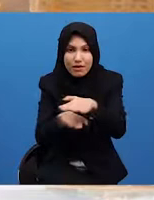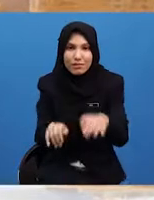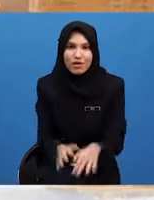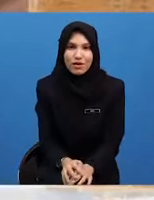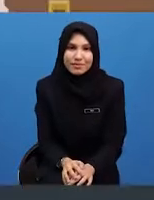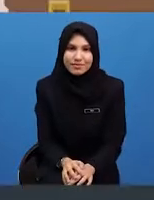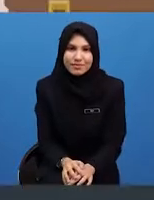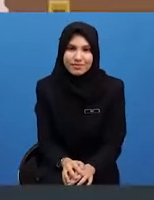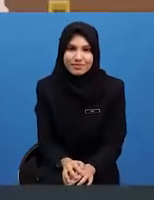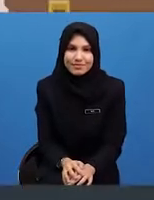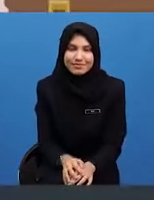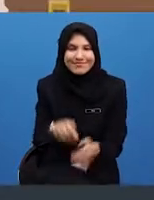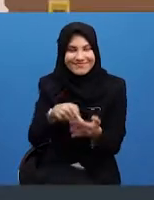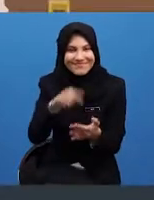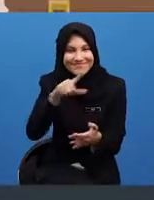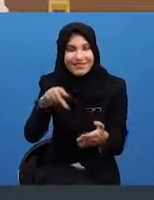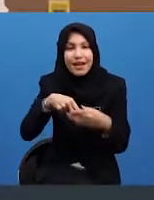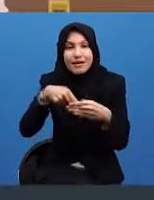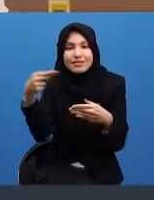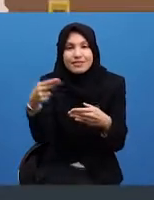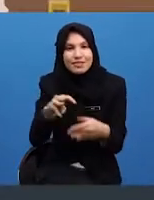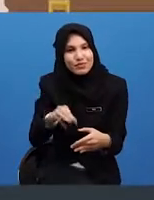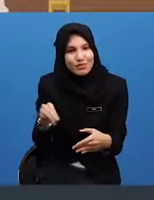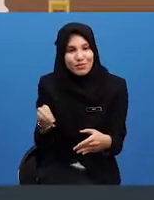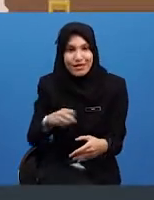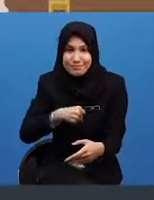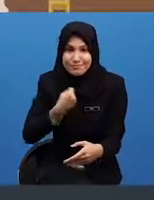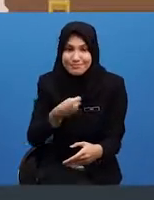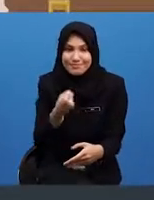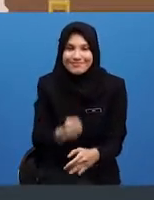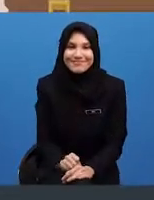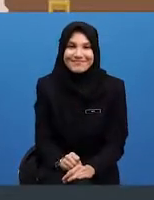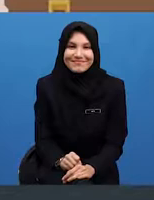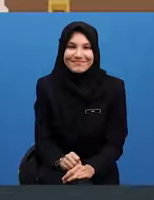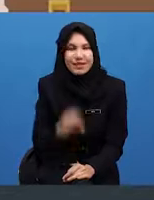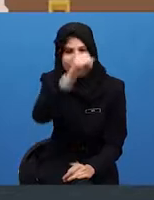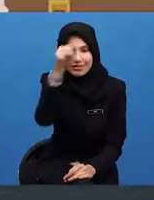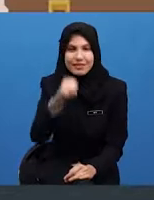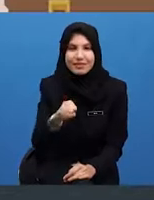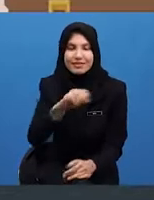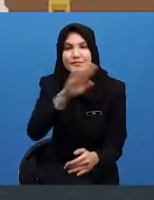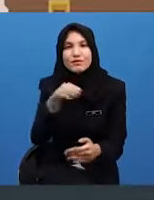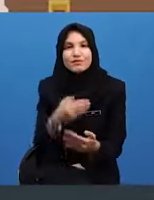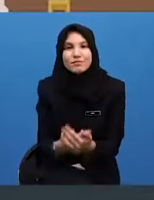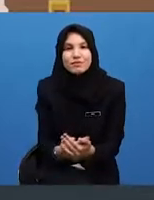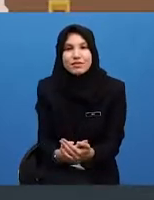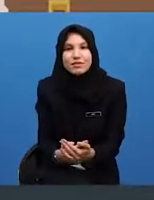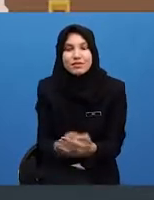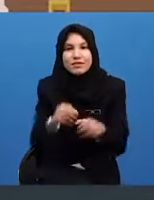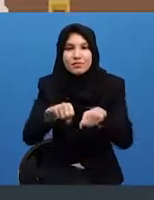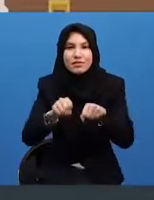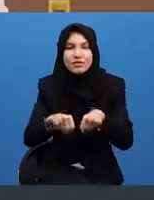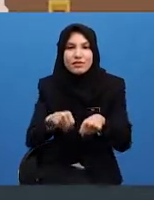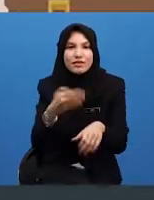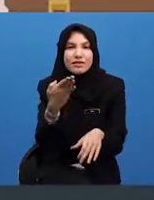bawah. Inilah hasilnya, murid-murid. Seronok tak? Cikgu nak bertanya kepada anda semua. Bolehkah